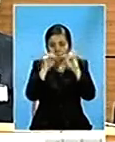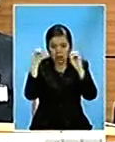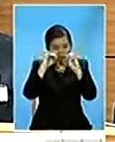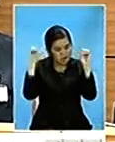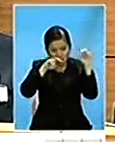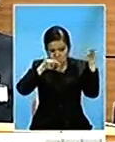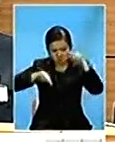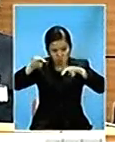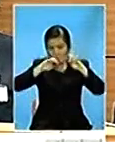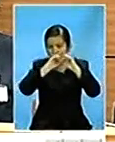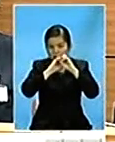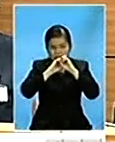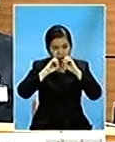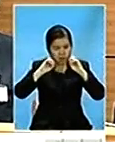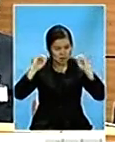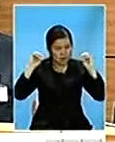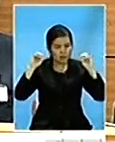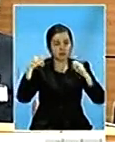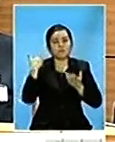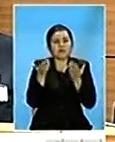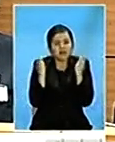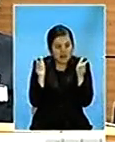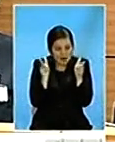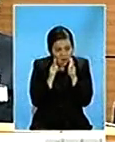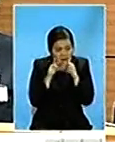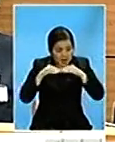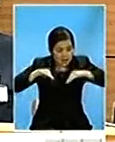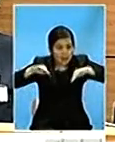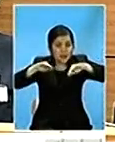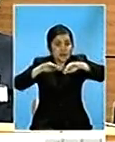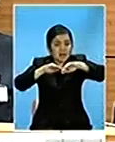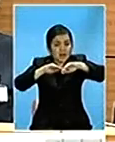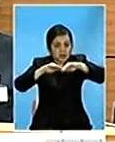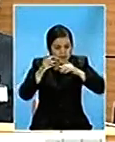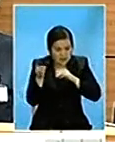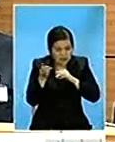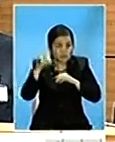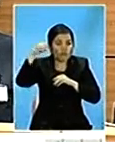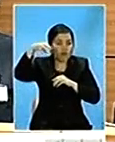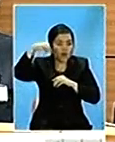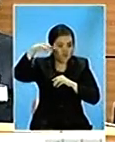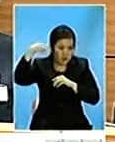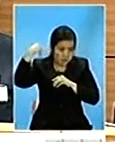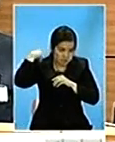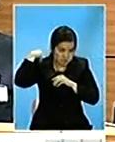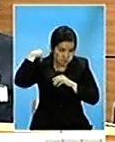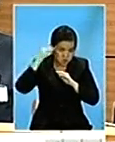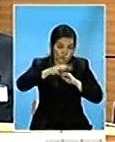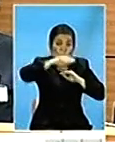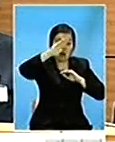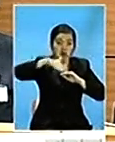ยจะมีเขื่อนไฟฟ้าเล็กๆก็อยู่ต้นน้ำอยู่ที่ต้นน้ำภูผานซึ่งไม่